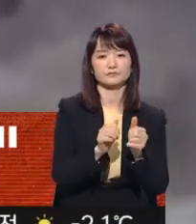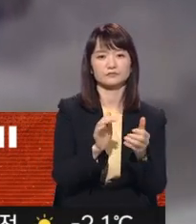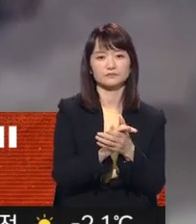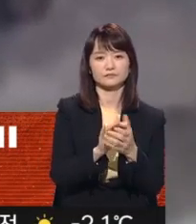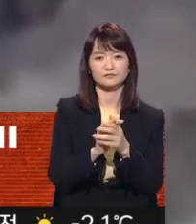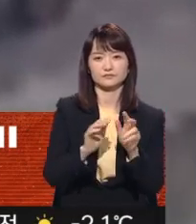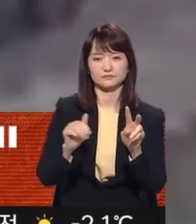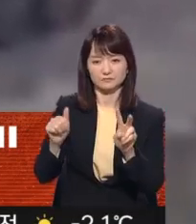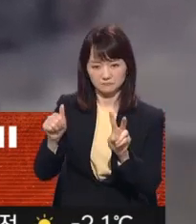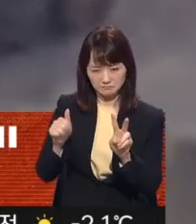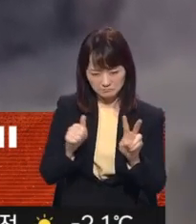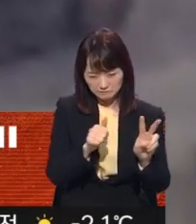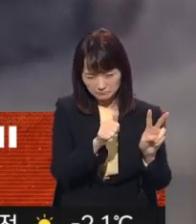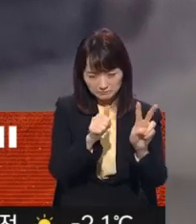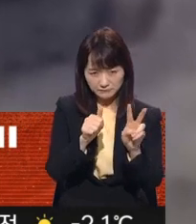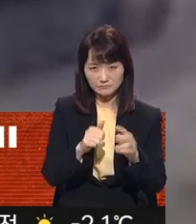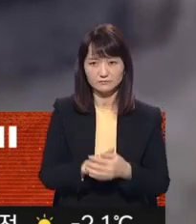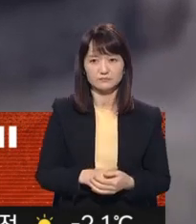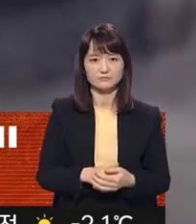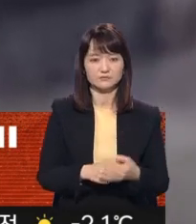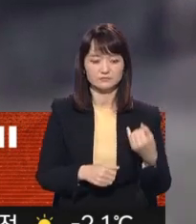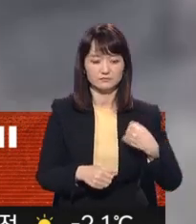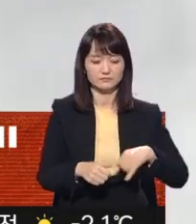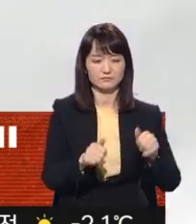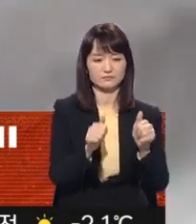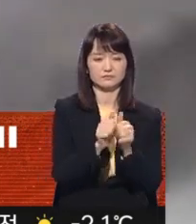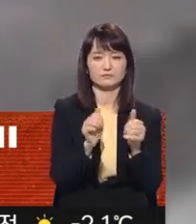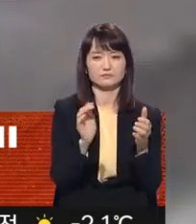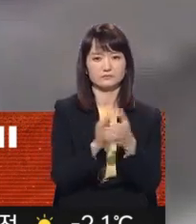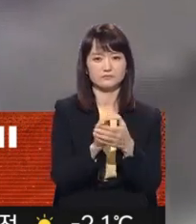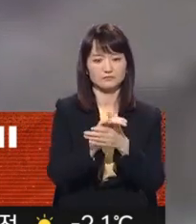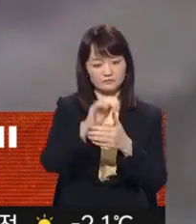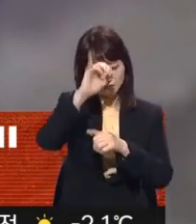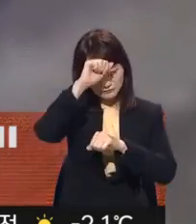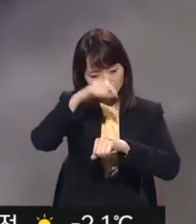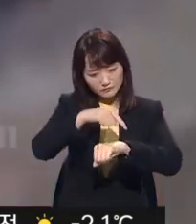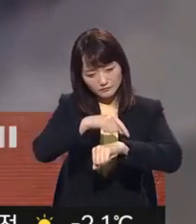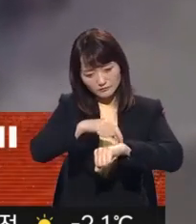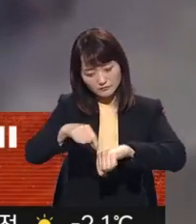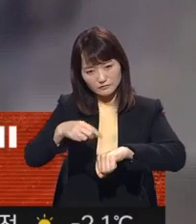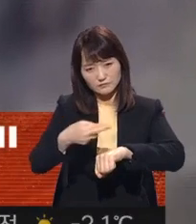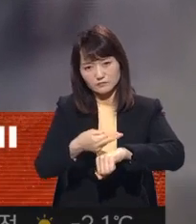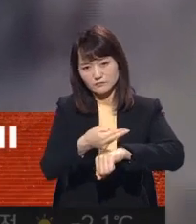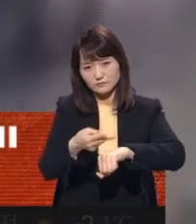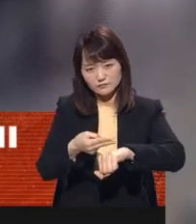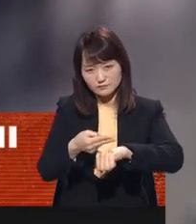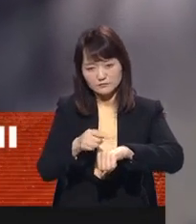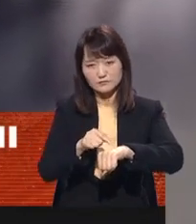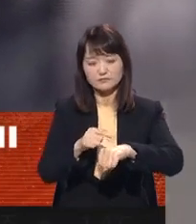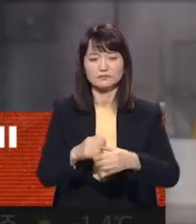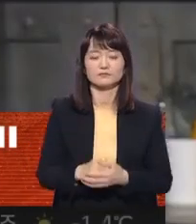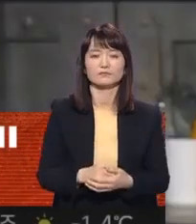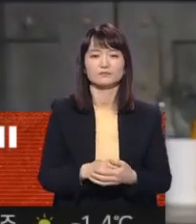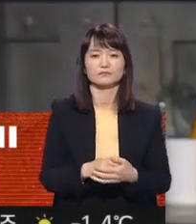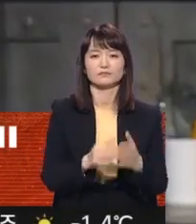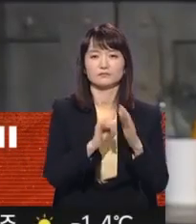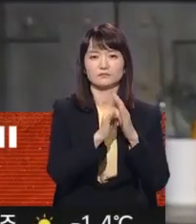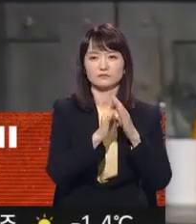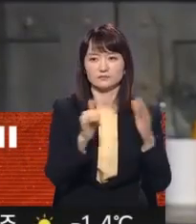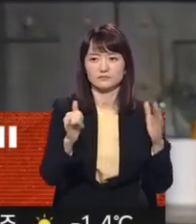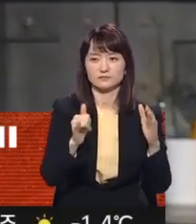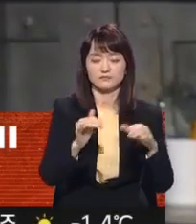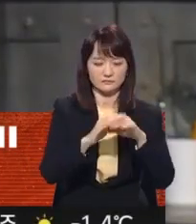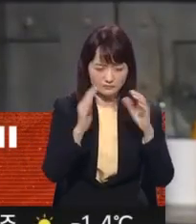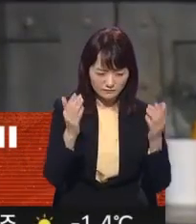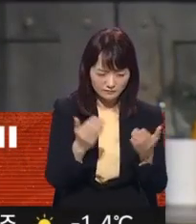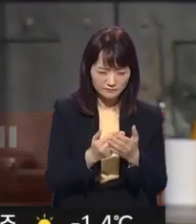말인데 딸의 남자친구의 아킬레스건을 끊어 놓겠다라고 협박하기도 했다라고 합니다 사실 가족들과 전체에 대해서 목숨을